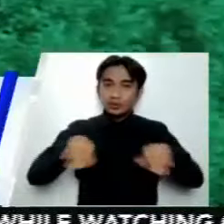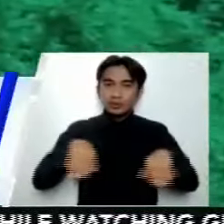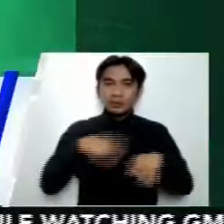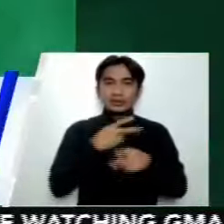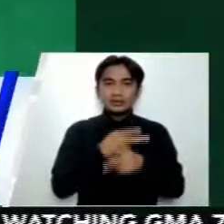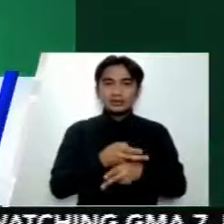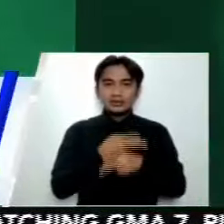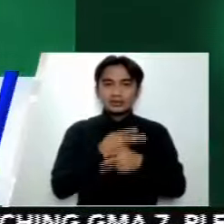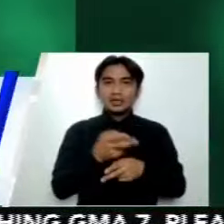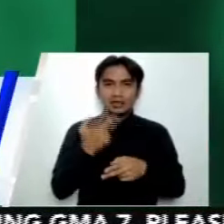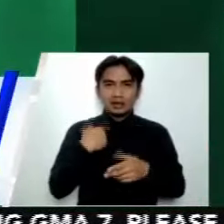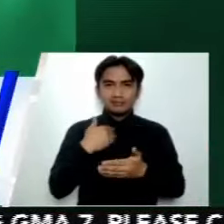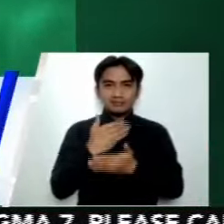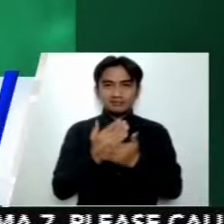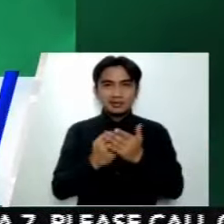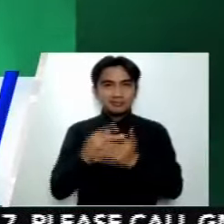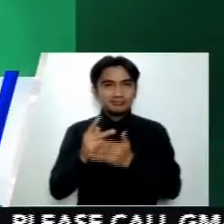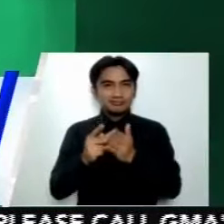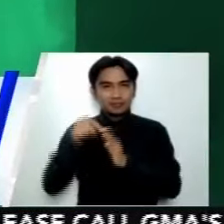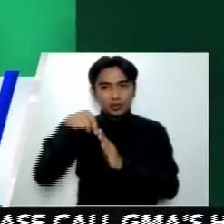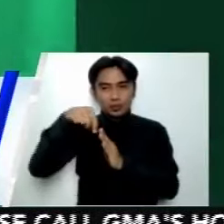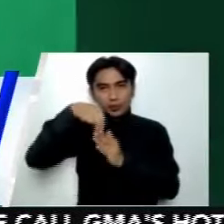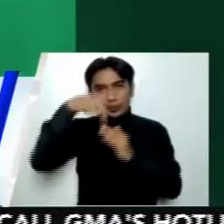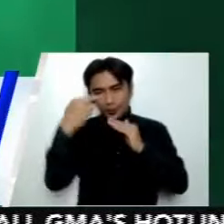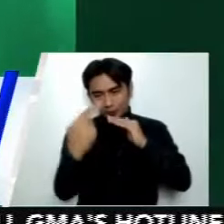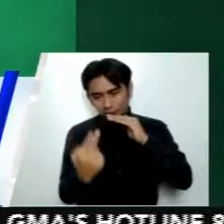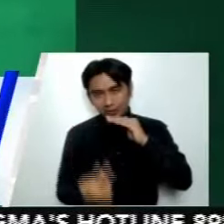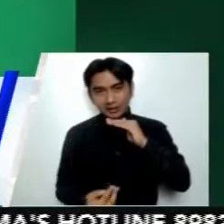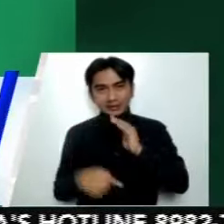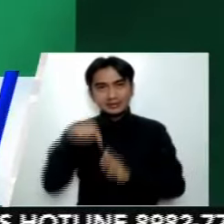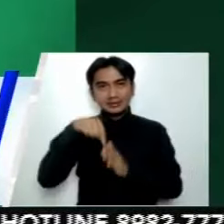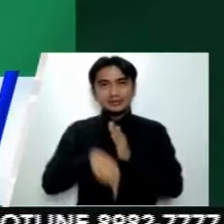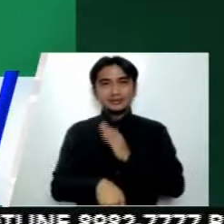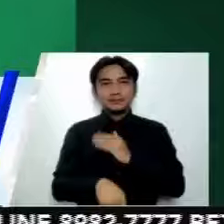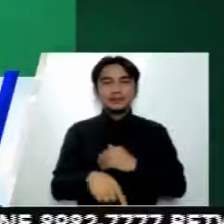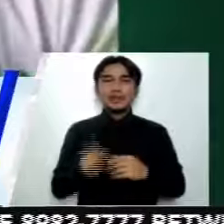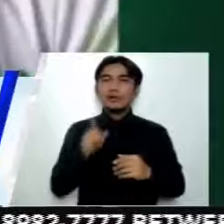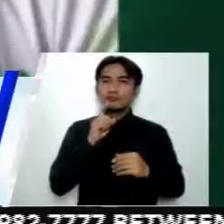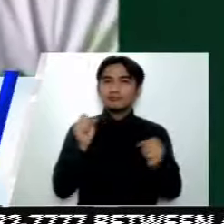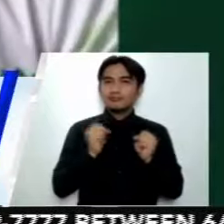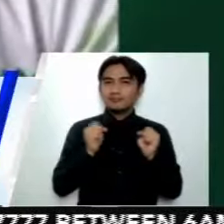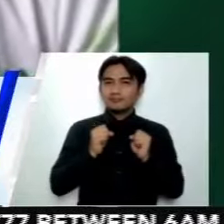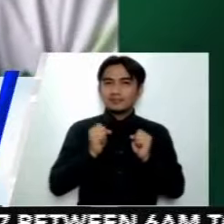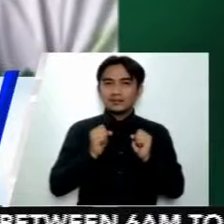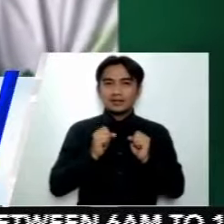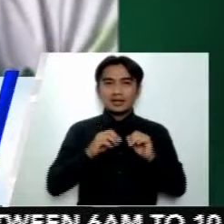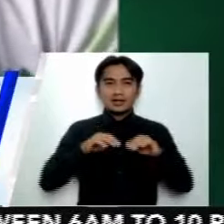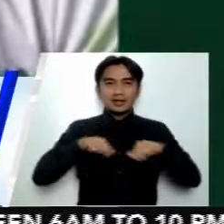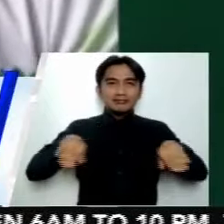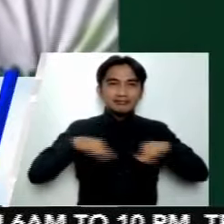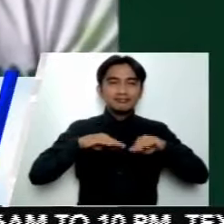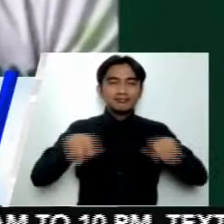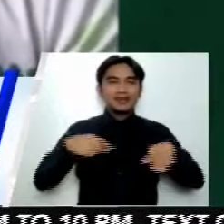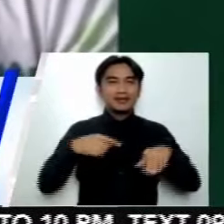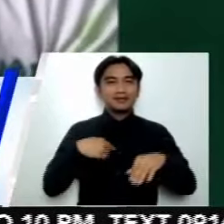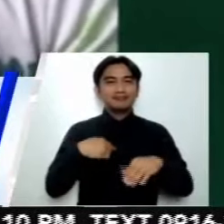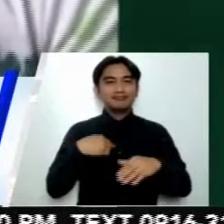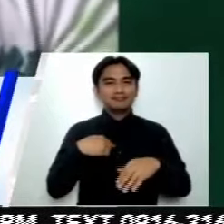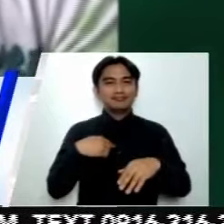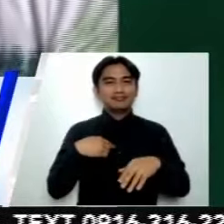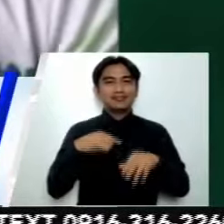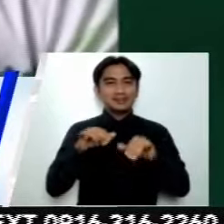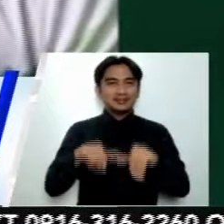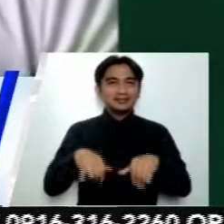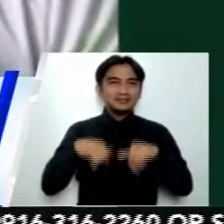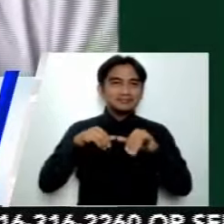malalim napakalamig ng tubig Actually Kaya nga medyo nagtagal ako na naglangoy pa ako nagbabad pa ako Actually